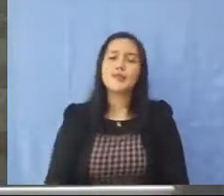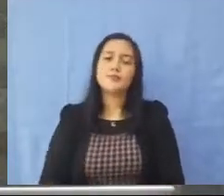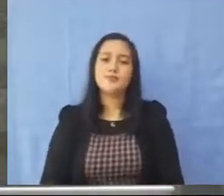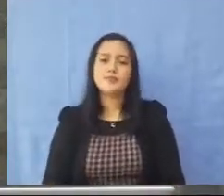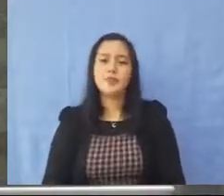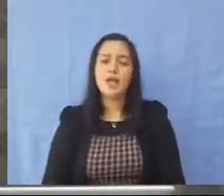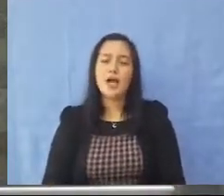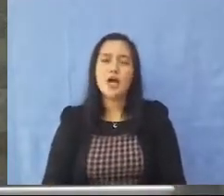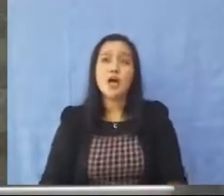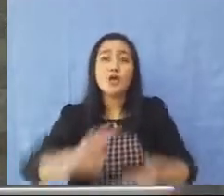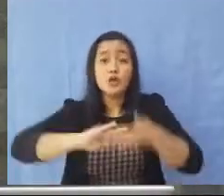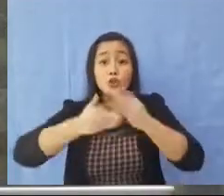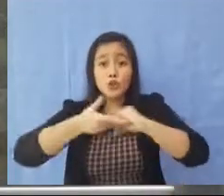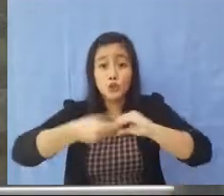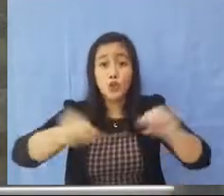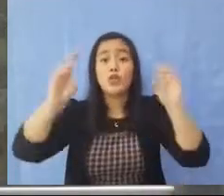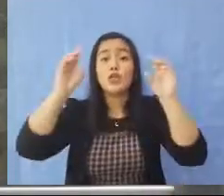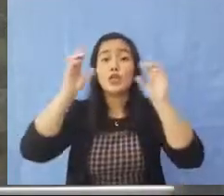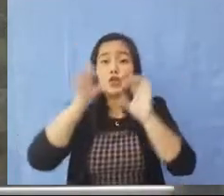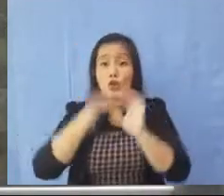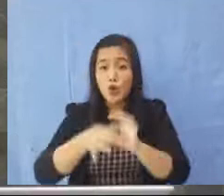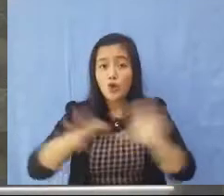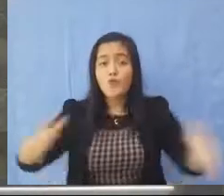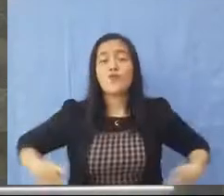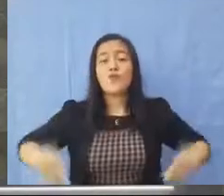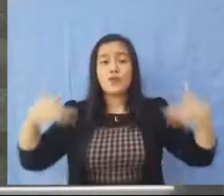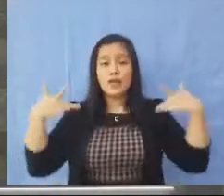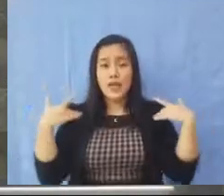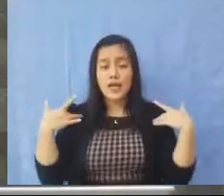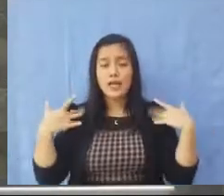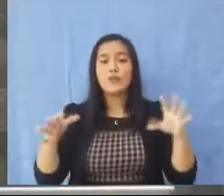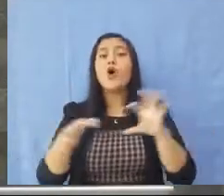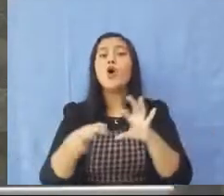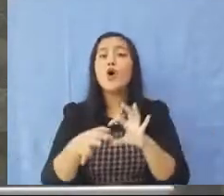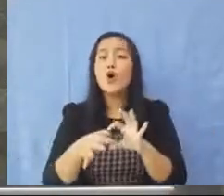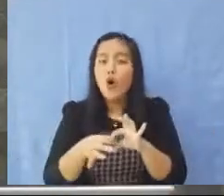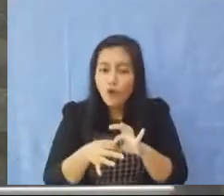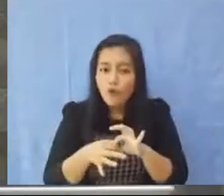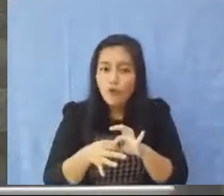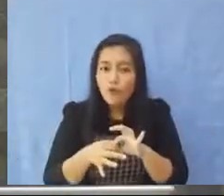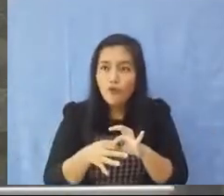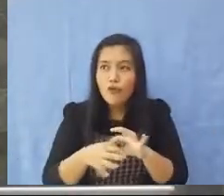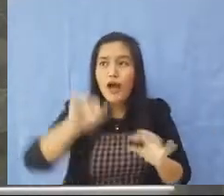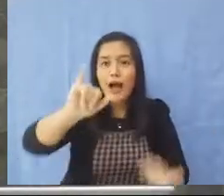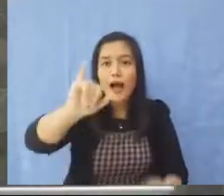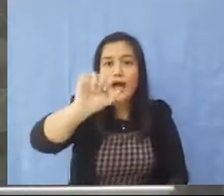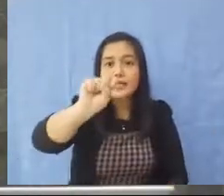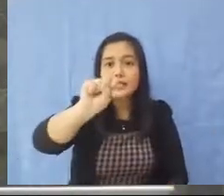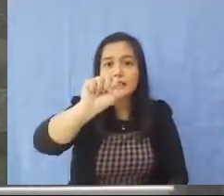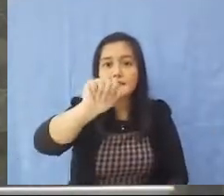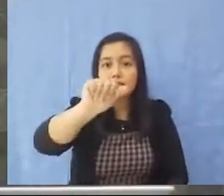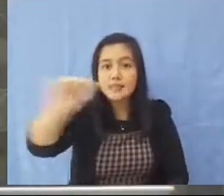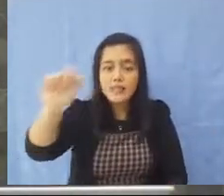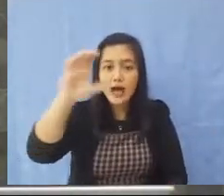chapter 21 hanggang chapter 27. From chapter 21 down to